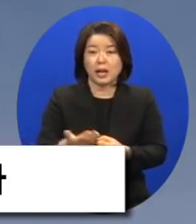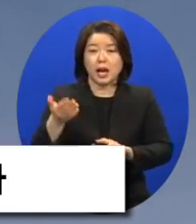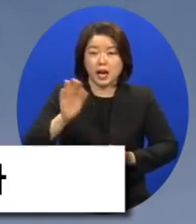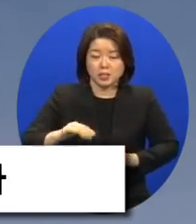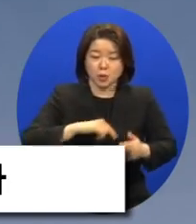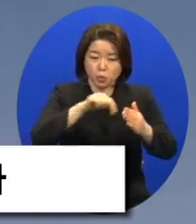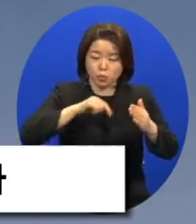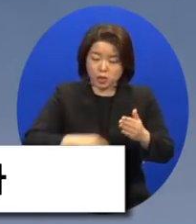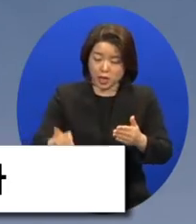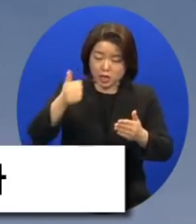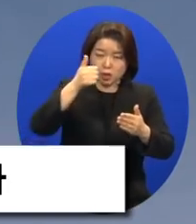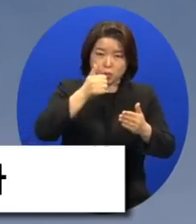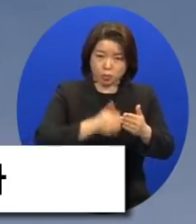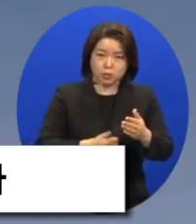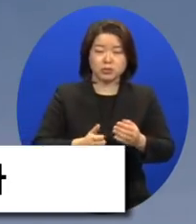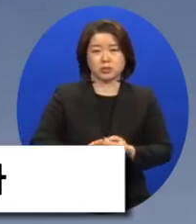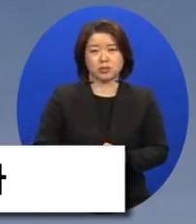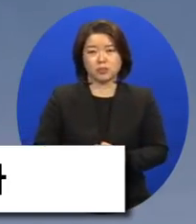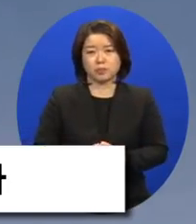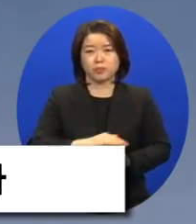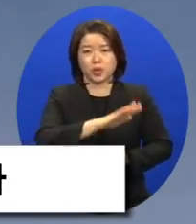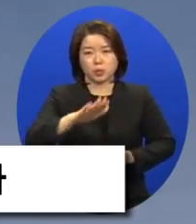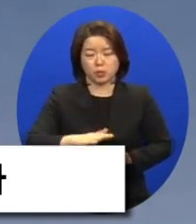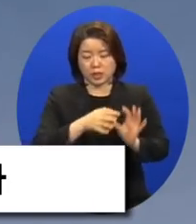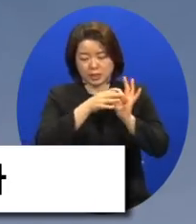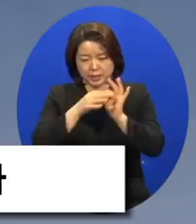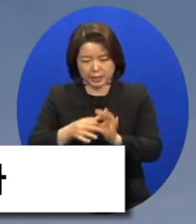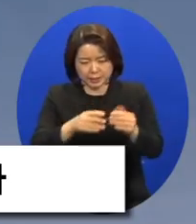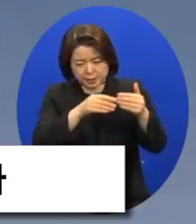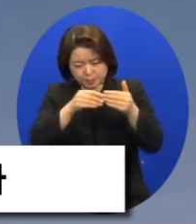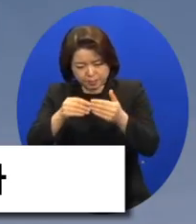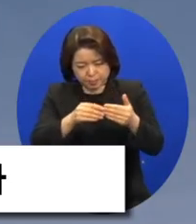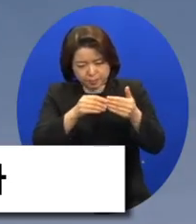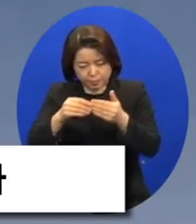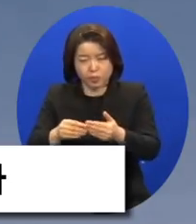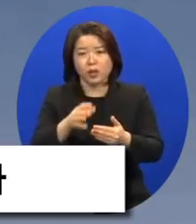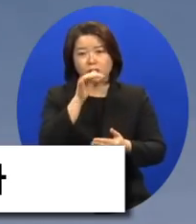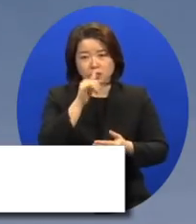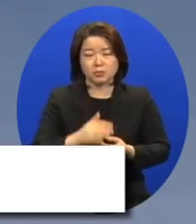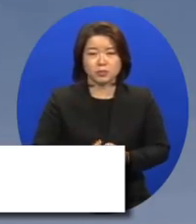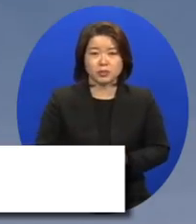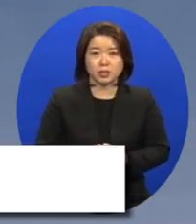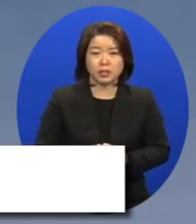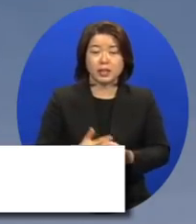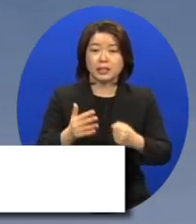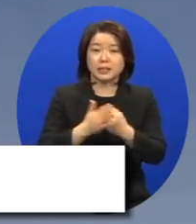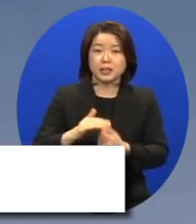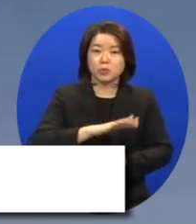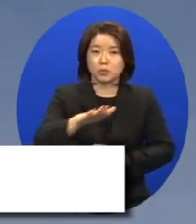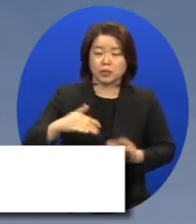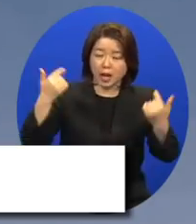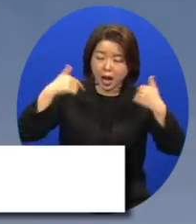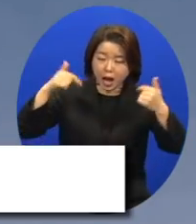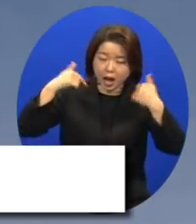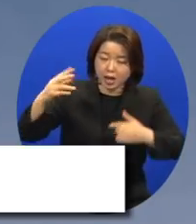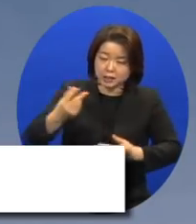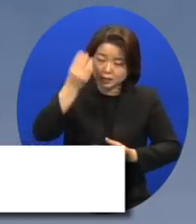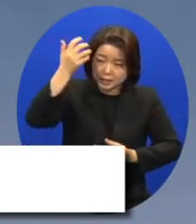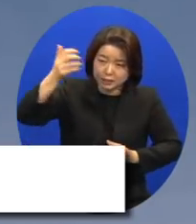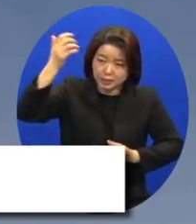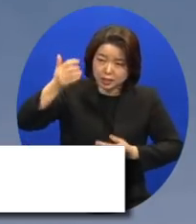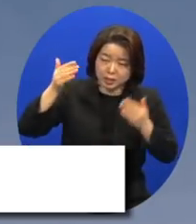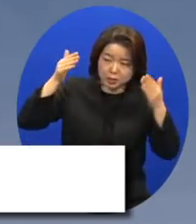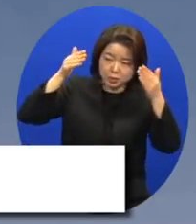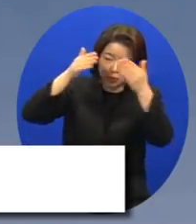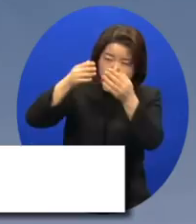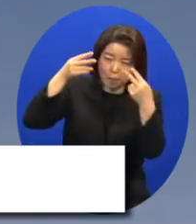우리 한해 오셔서 우리를 계속 인도하십니다 그러므로 우리가 항상 성령님께 주목해야